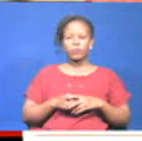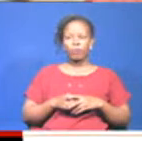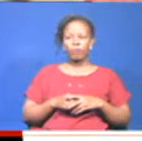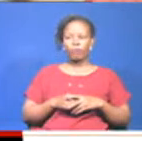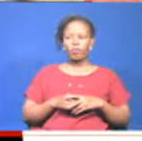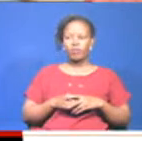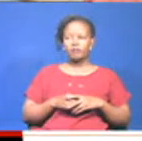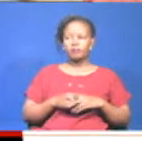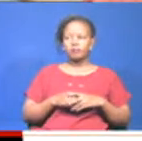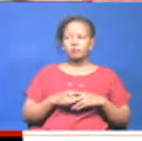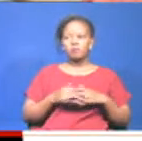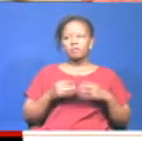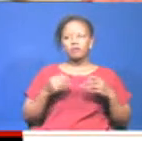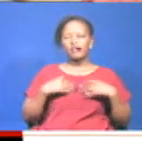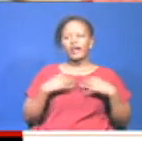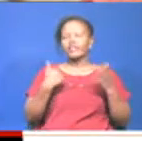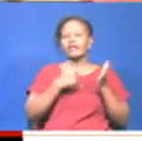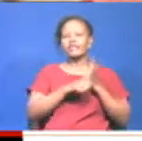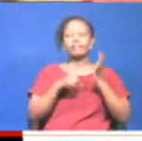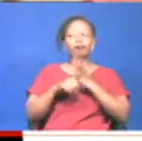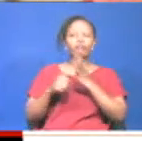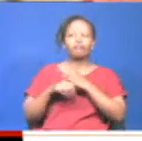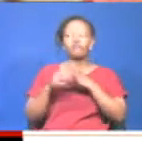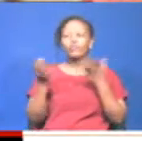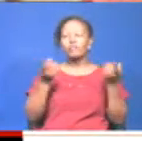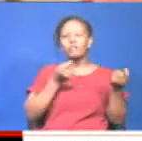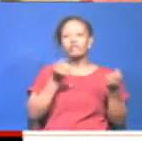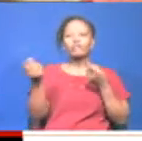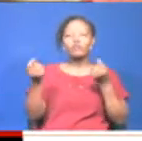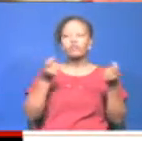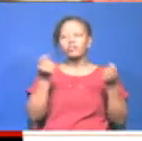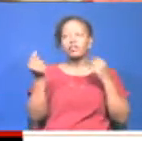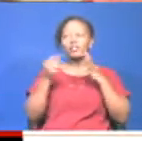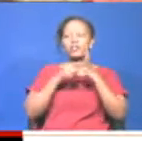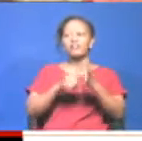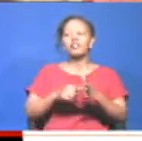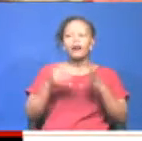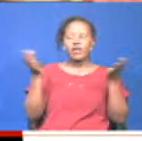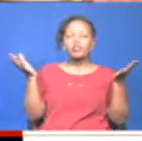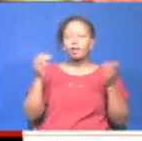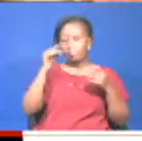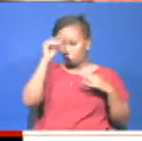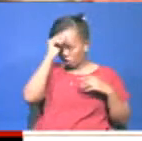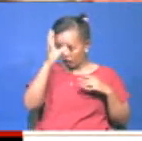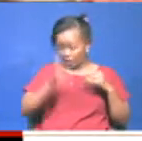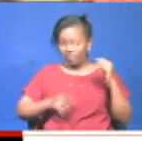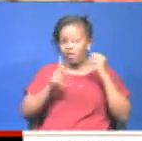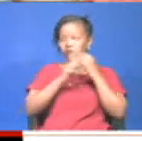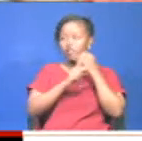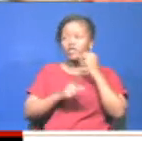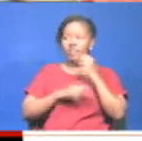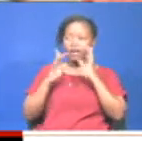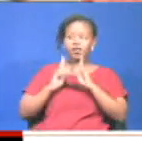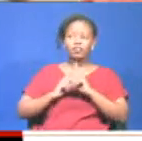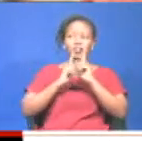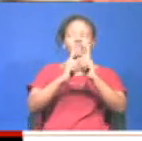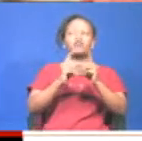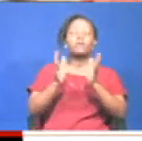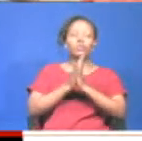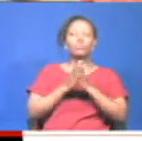Kulikuwa na shida kidogo kidogo ile ya kina Igoro kutembea na goons. Wametuambia hiyo wamedeal